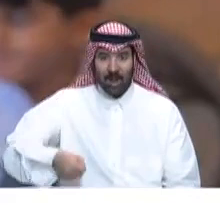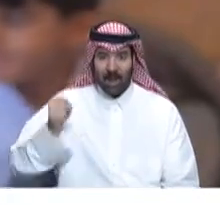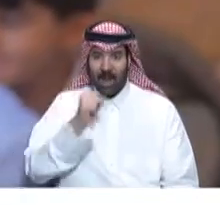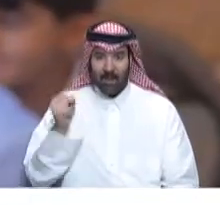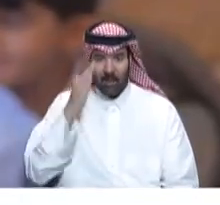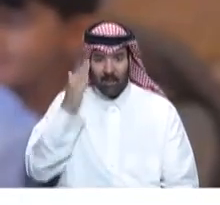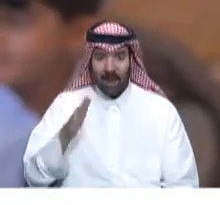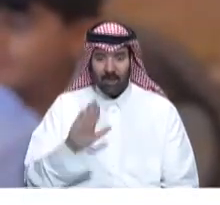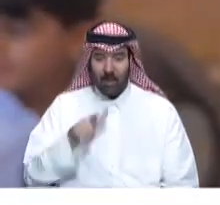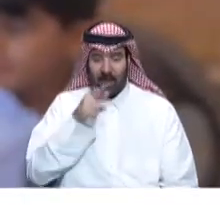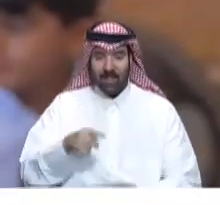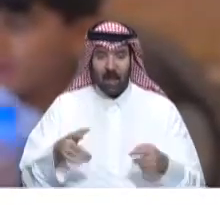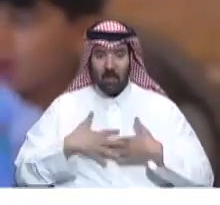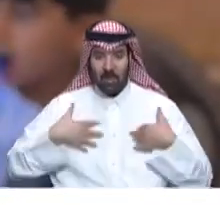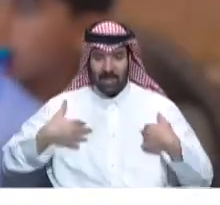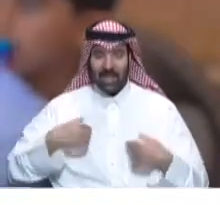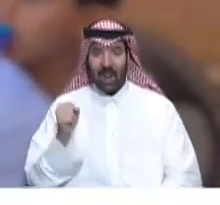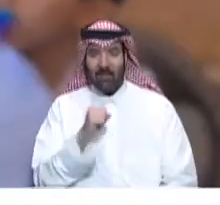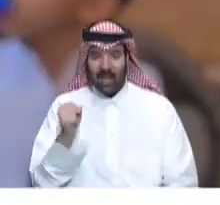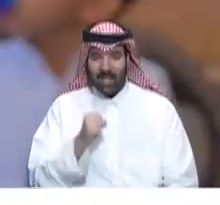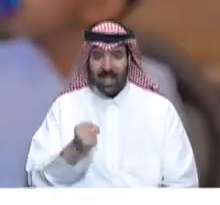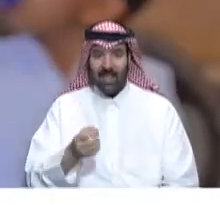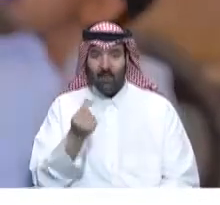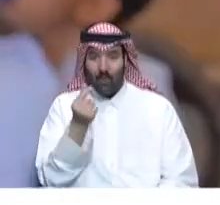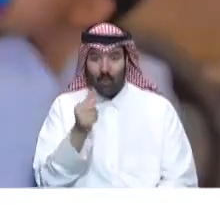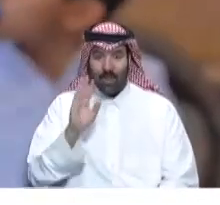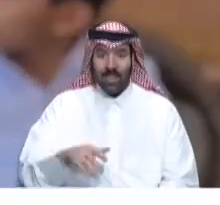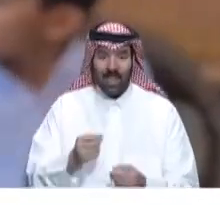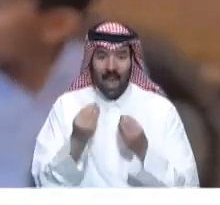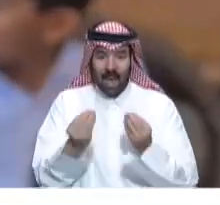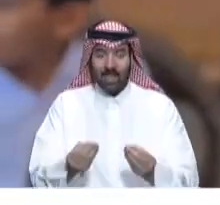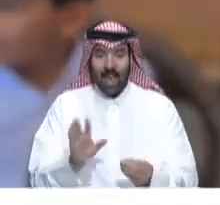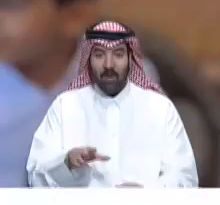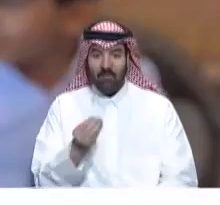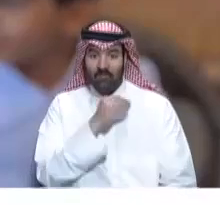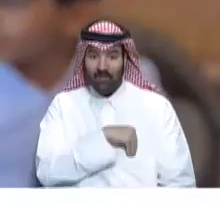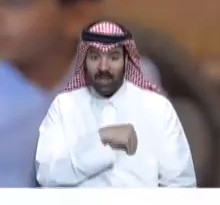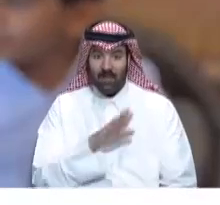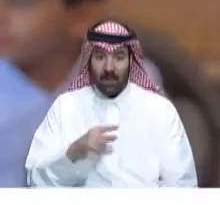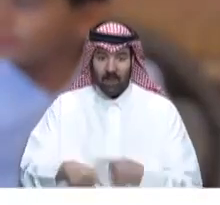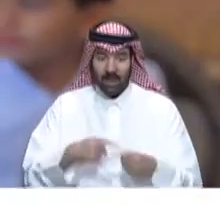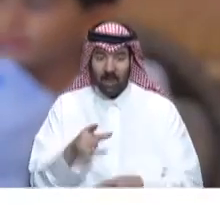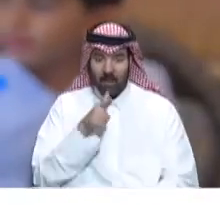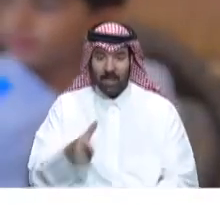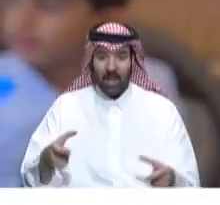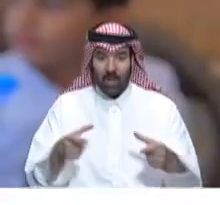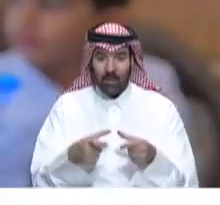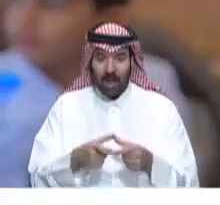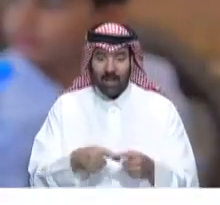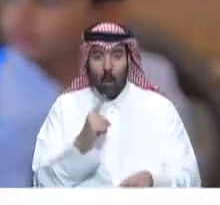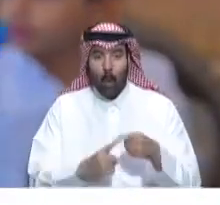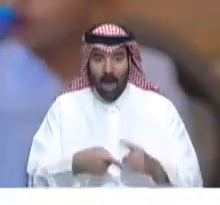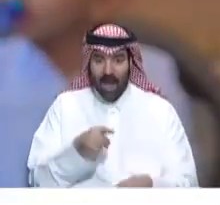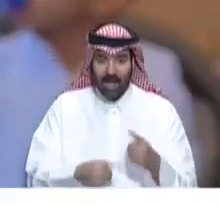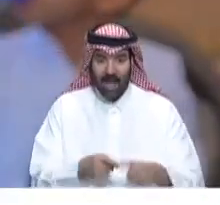عيدكم مبارك، بسطنا في العيد وأخذنا عيديات وهدايا، بسطنا اجتمعنا مع عيال